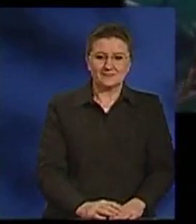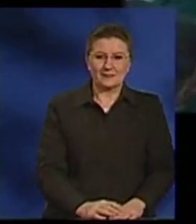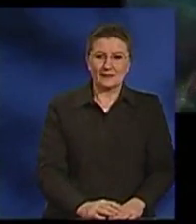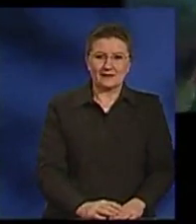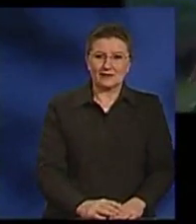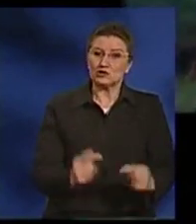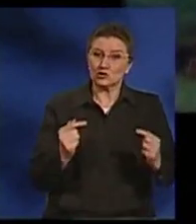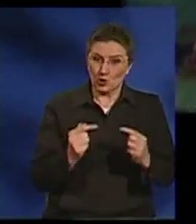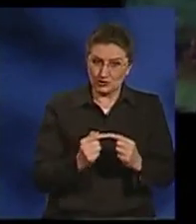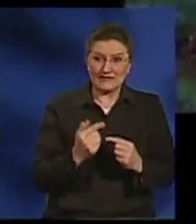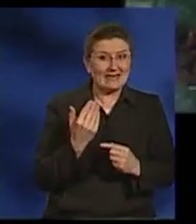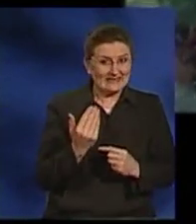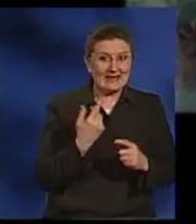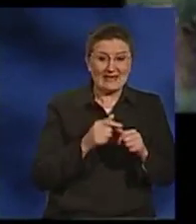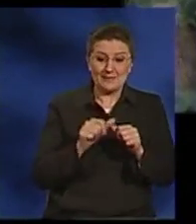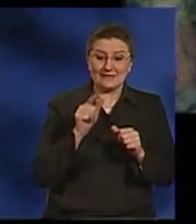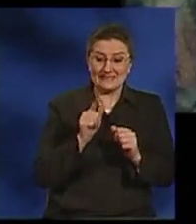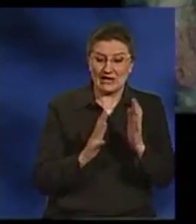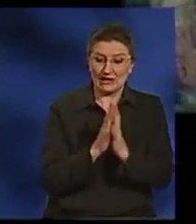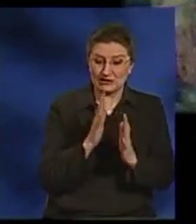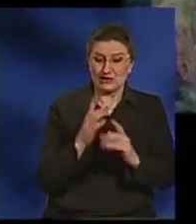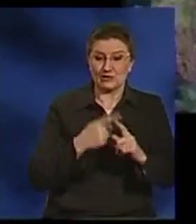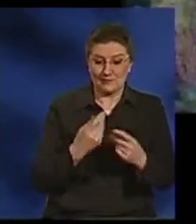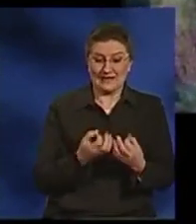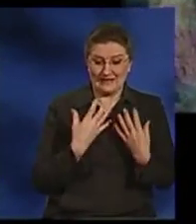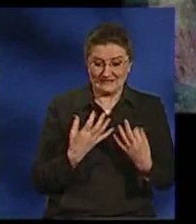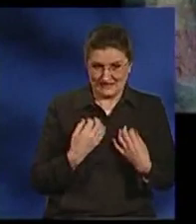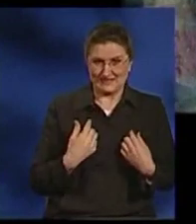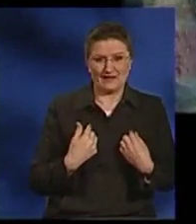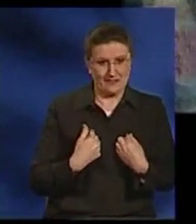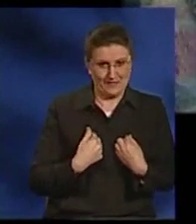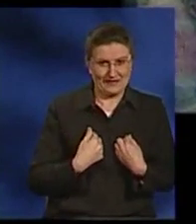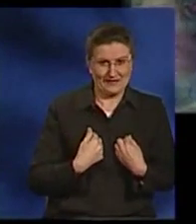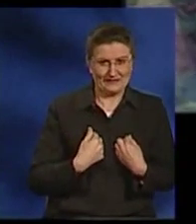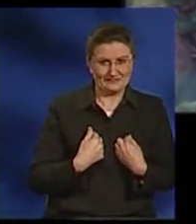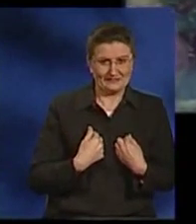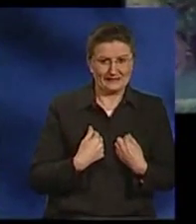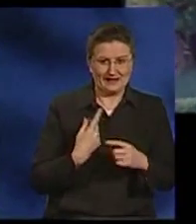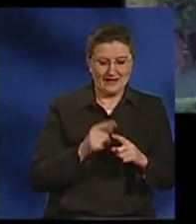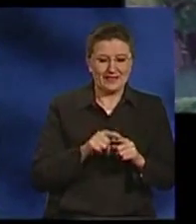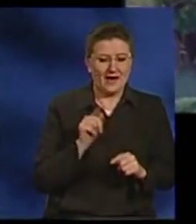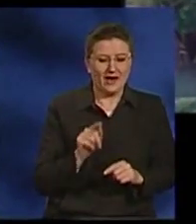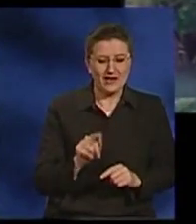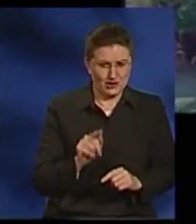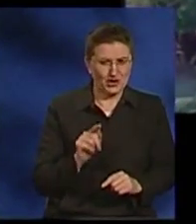Ага, точно они. Это именно те корешки, о которых мне говорил мой повелитель. О-хо-хо, это они.